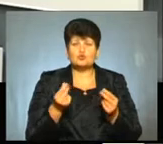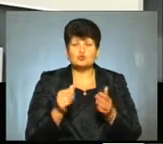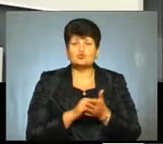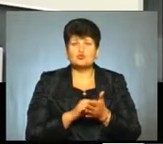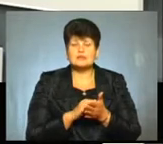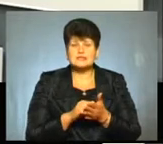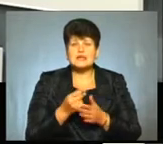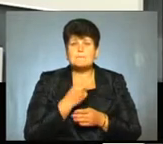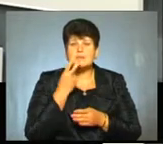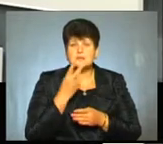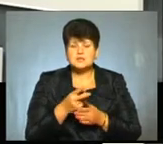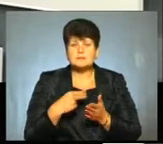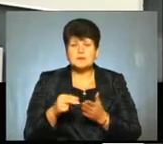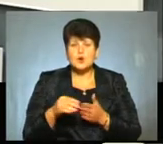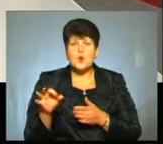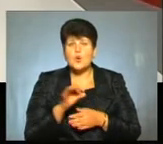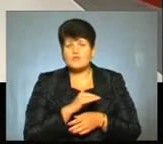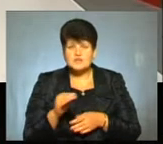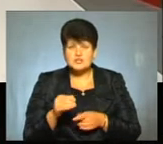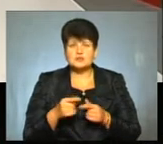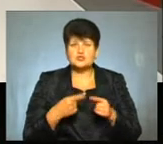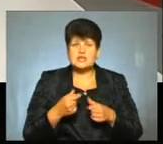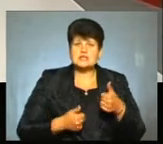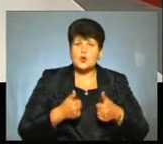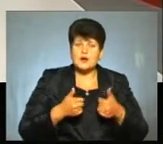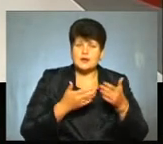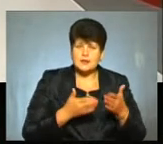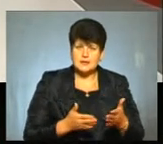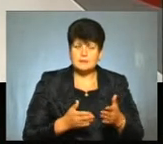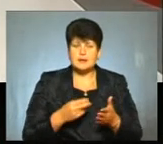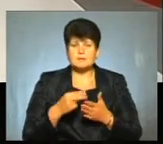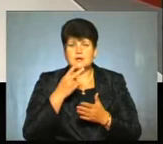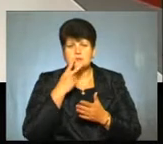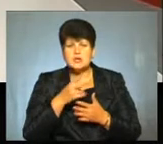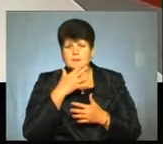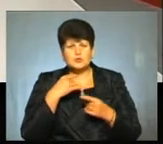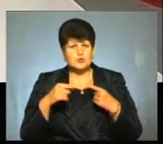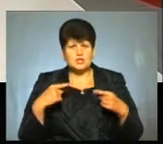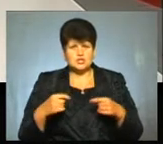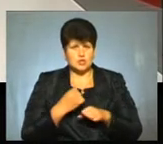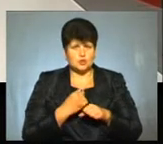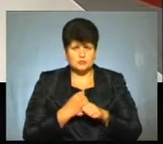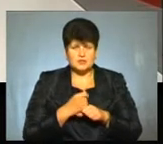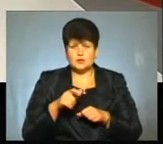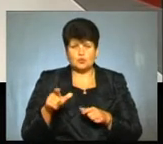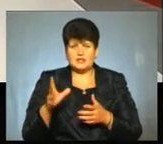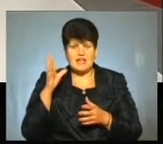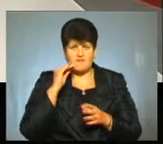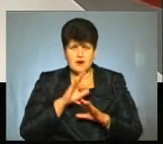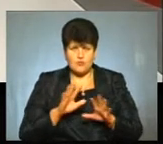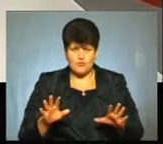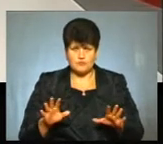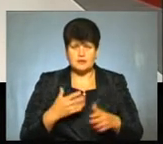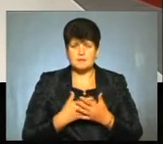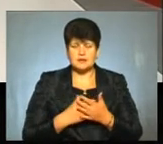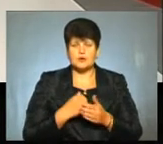проєктно-кошторисна документація, яка передбачає придбання офіційно, через торги, а яка передбачає дуже багато інших робіт, які дуже часто самі мешкають. Ці ж не враховують,